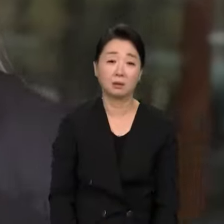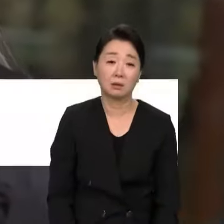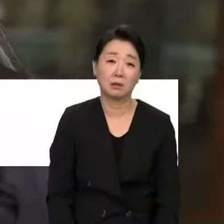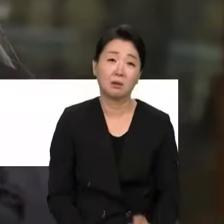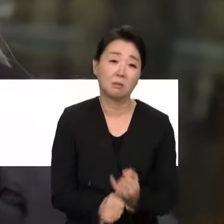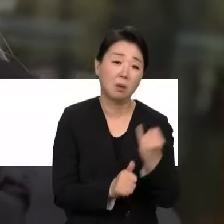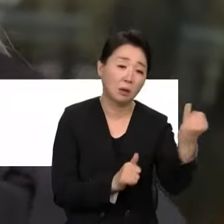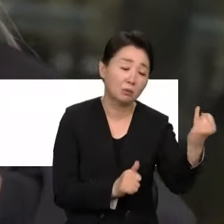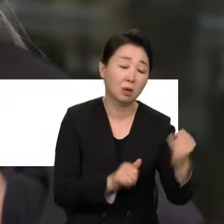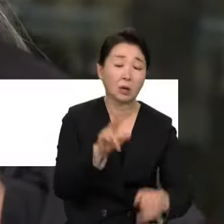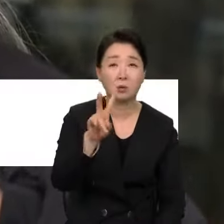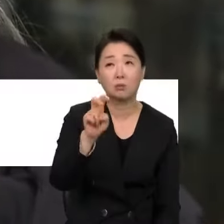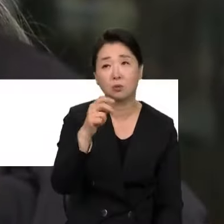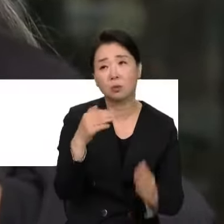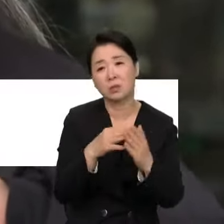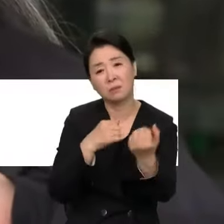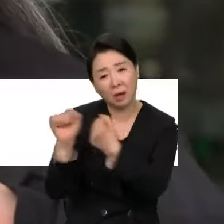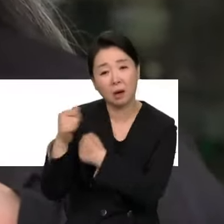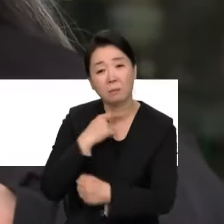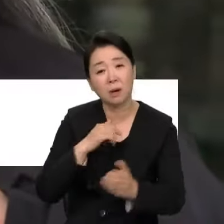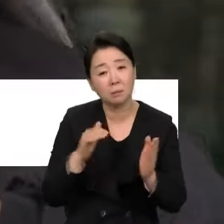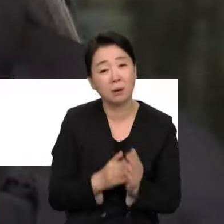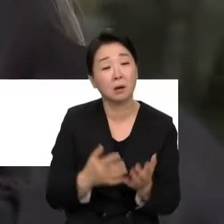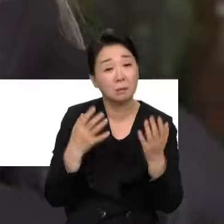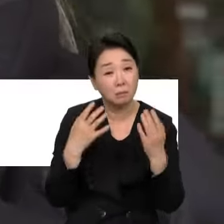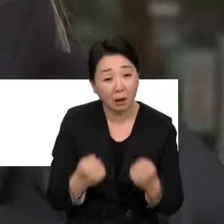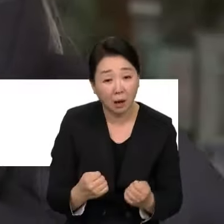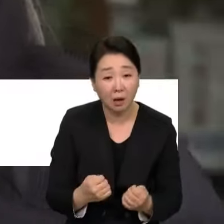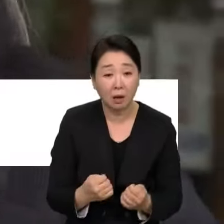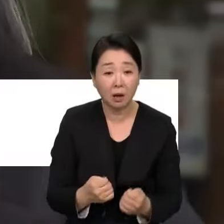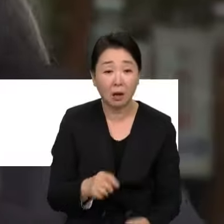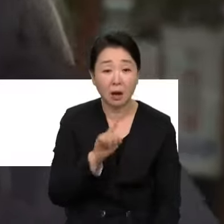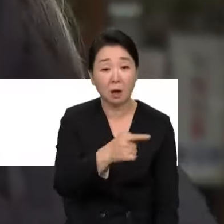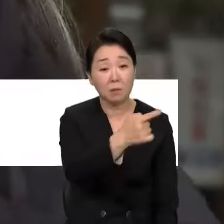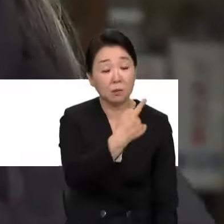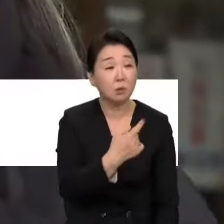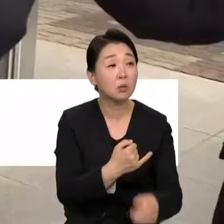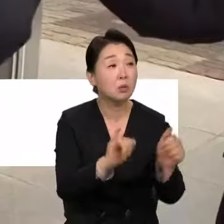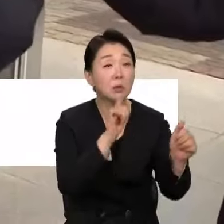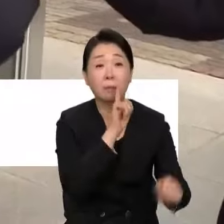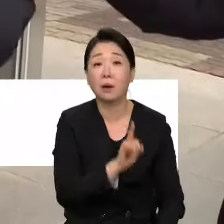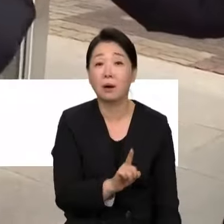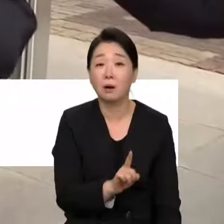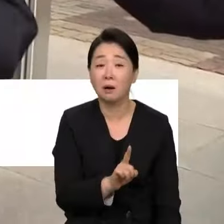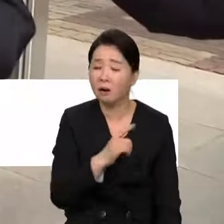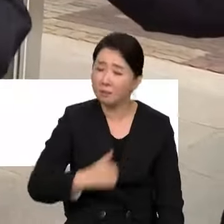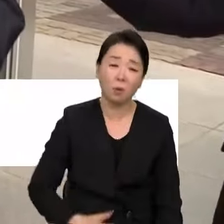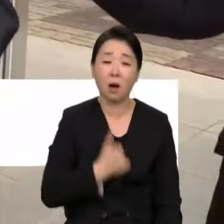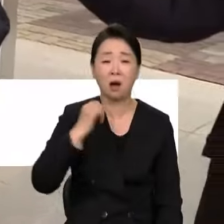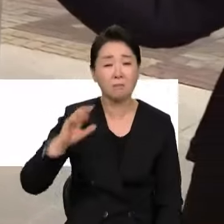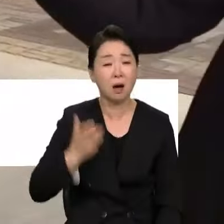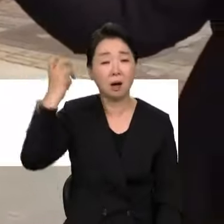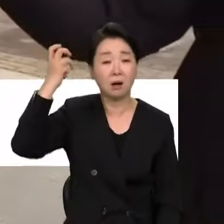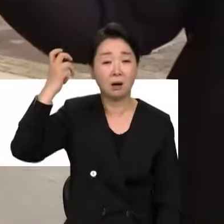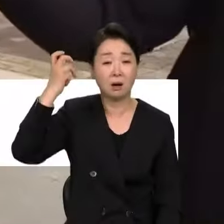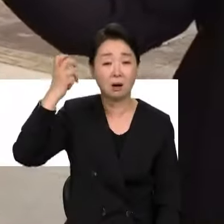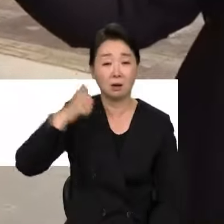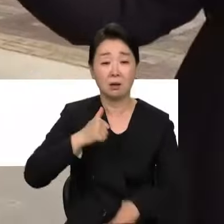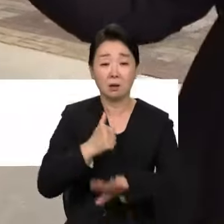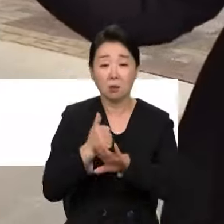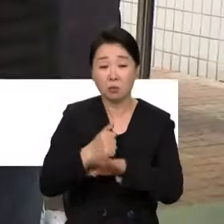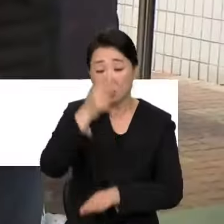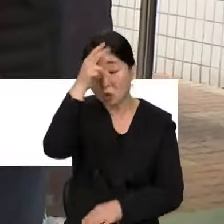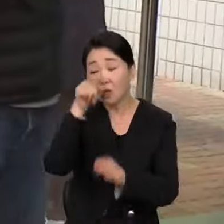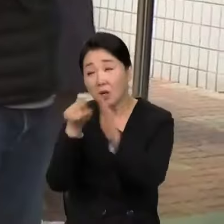마누라가 22번 집을 나갔어요. 그냥 한 번 들어와서 이혼하대요. 화가 나서 초소에 들어간